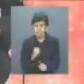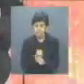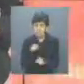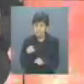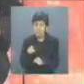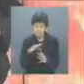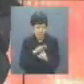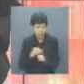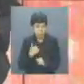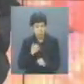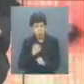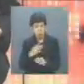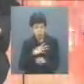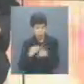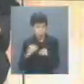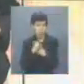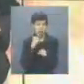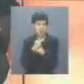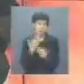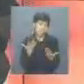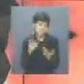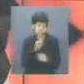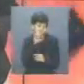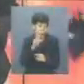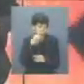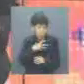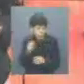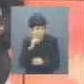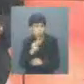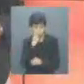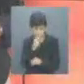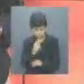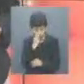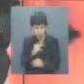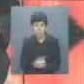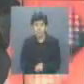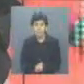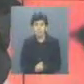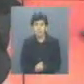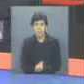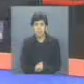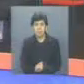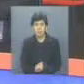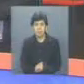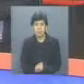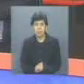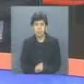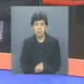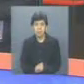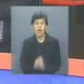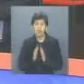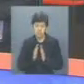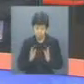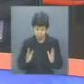ายาทแท้ๆทางสายเลือดเลยจะได้รับพรสวรรค์จากคุณแม่มาสักแค่ไหนต้องติดตามนะคะคุณศิริมาคุณเบนจมาลันคะ ขอบคุณคุณ